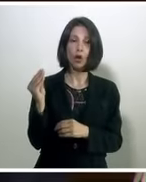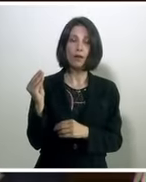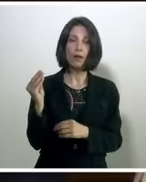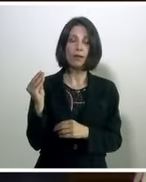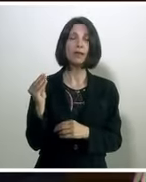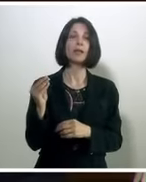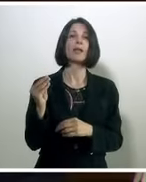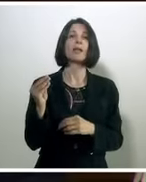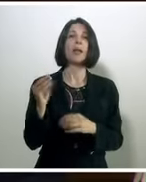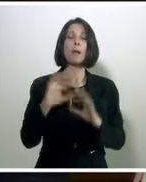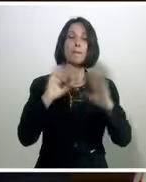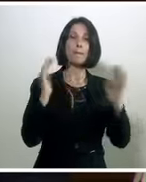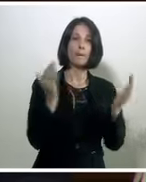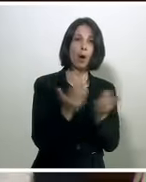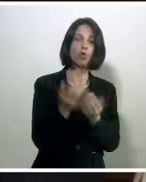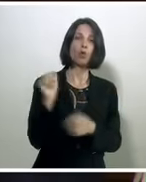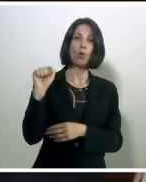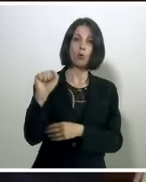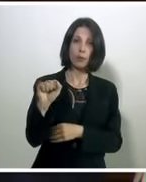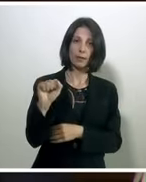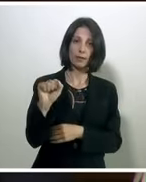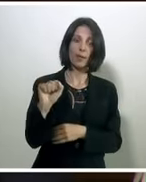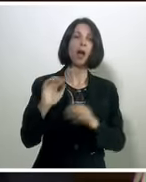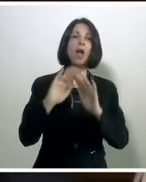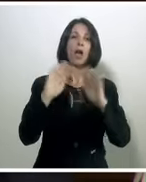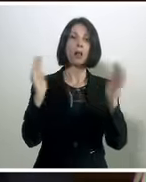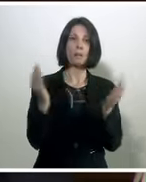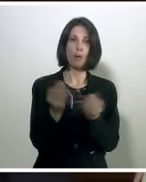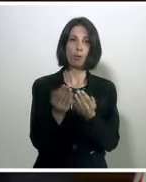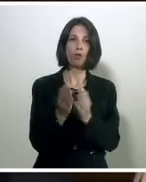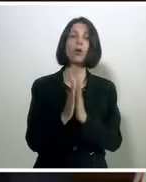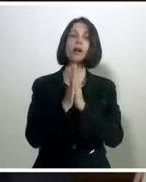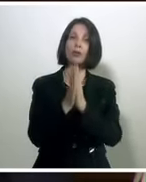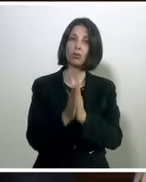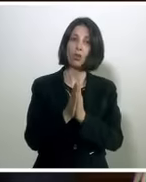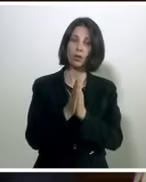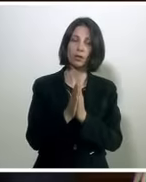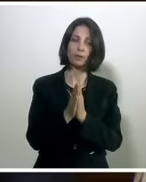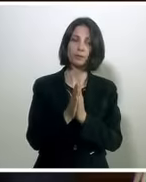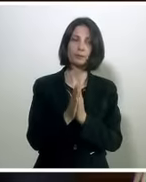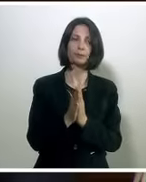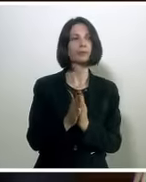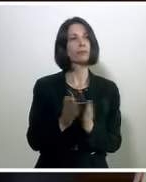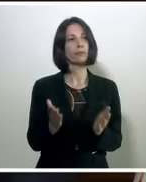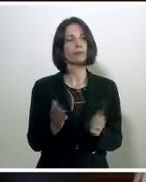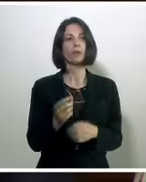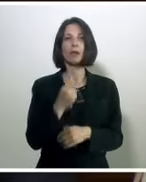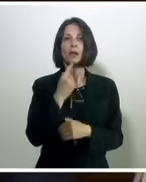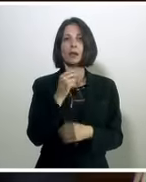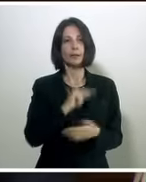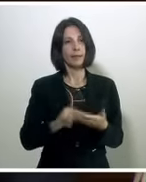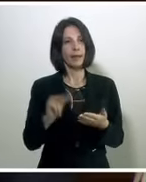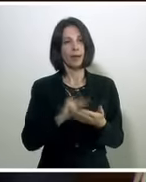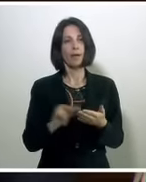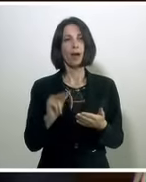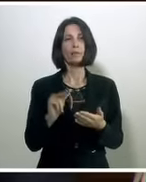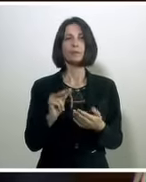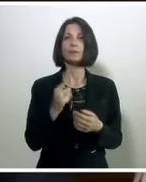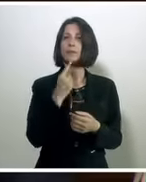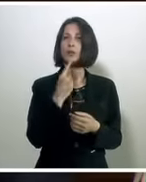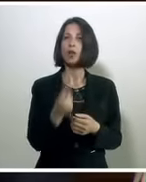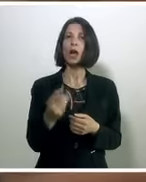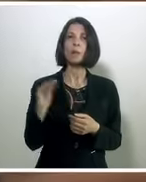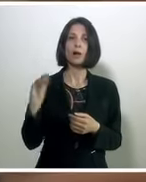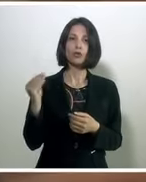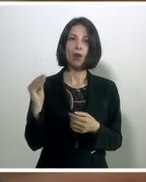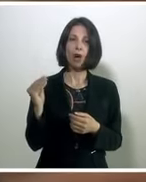mondo cattolico Berlinguer scrive una cosa Soprattutto dobbiamo dire ai giovani cattolici soprattutto un appello Se